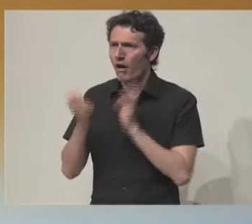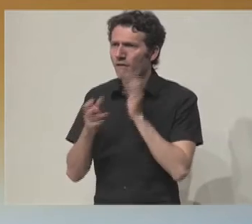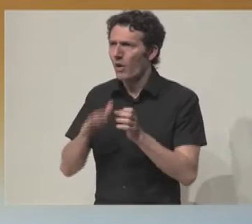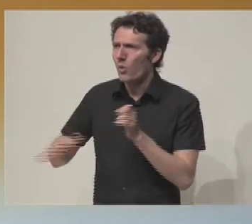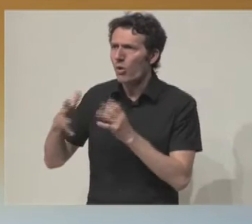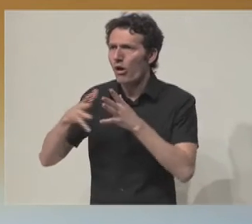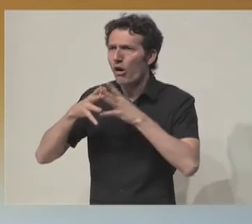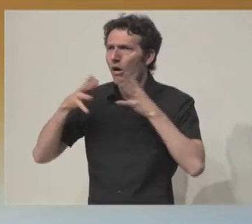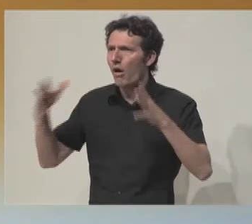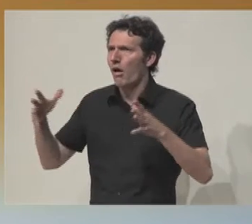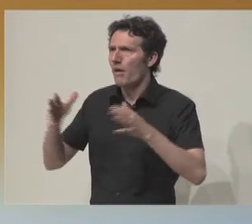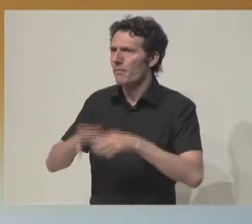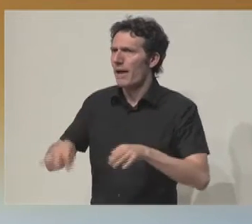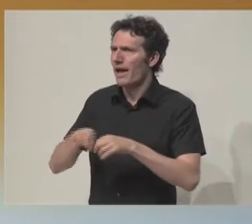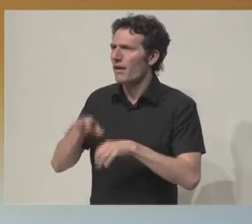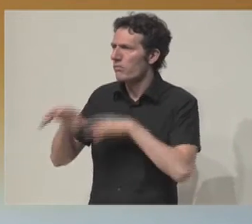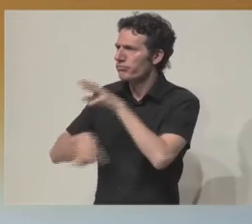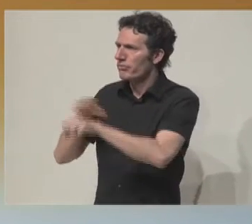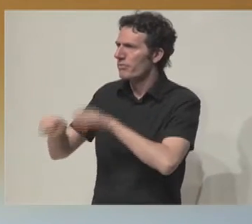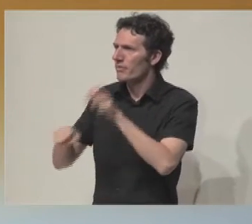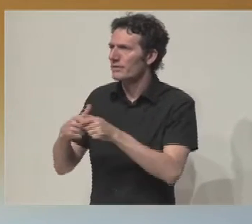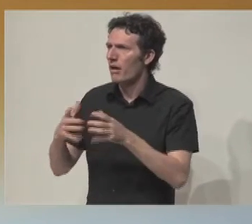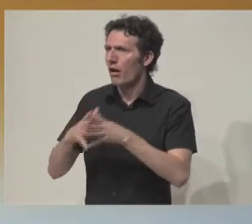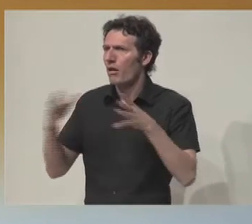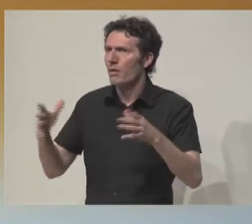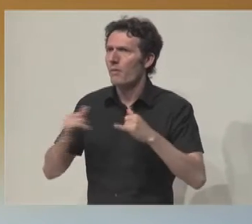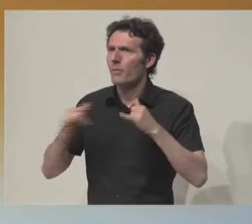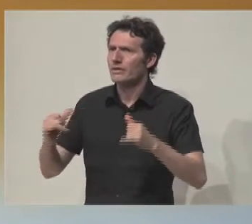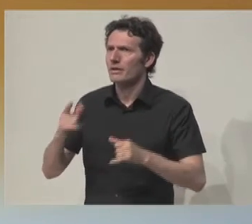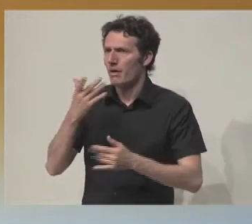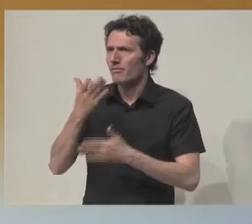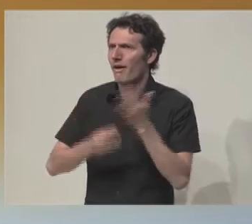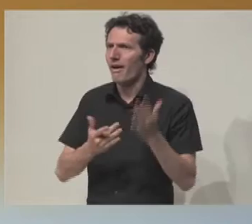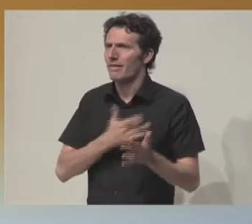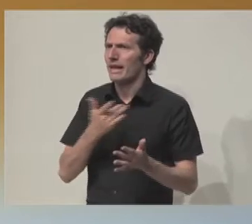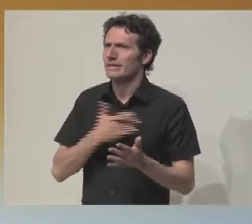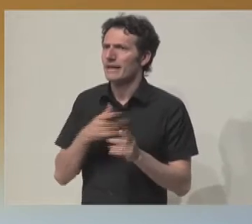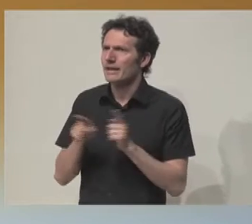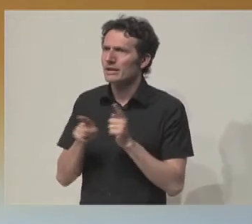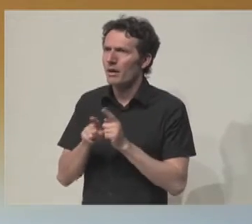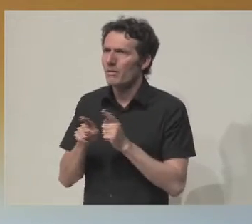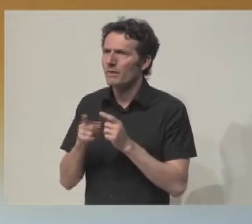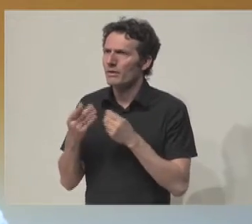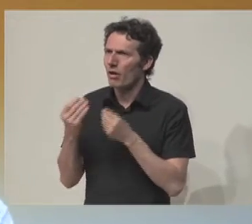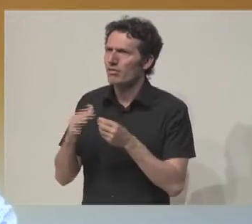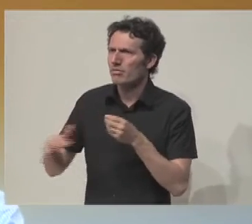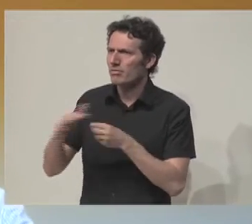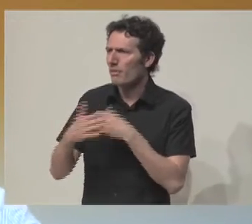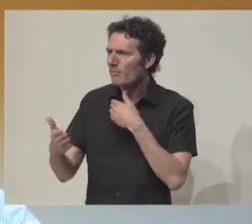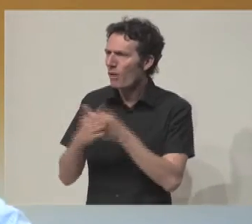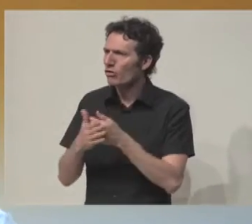puissances quelle grande puissance peut être assez désintéressé pour porter autour de la table